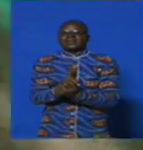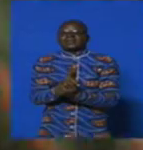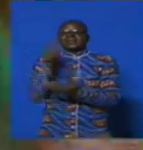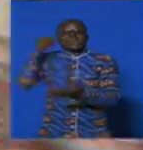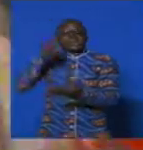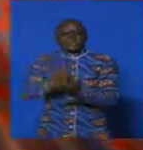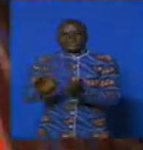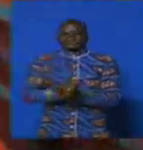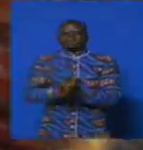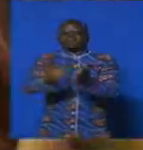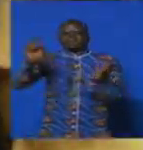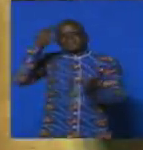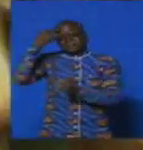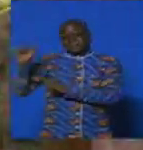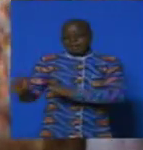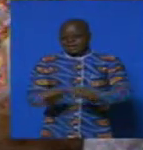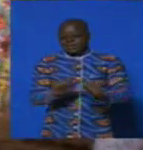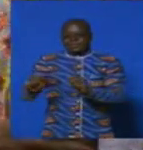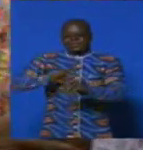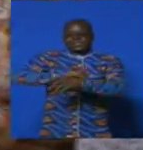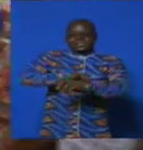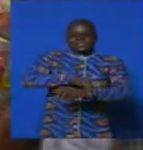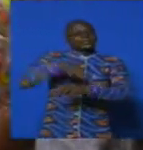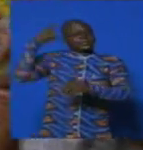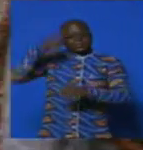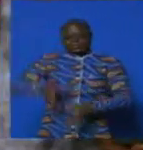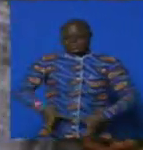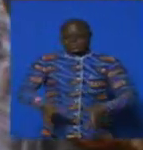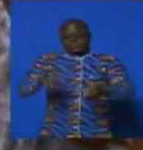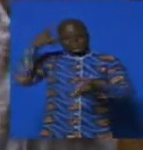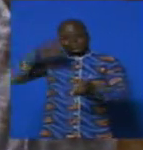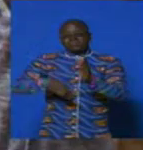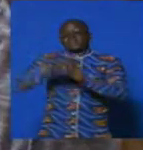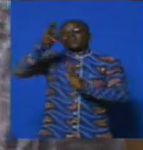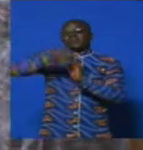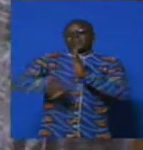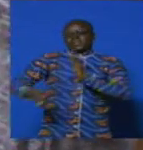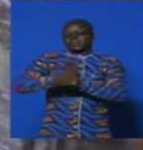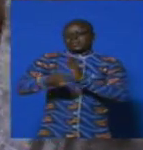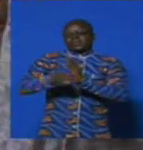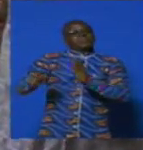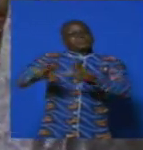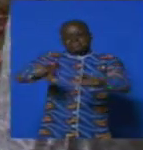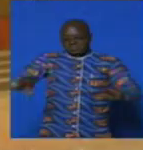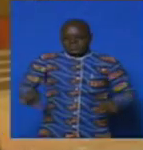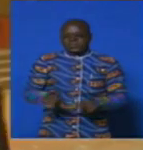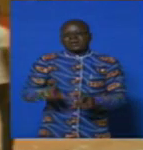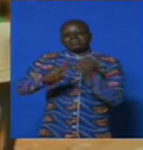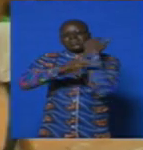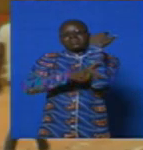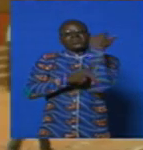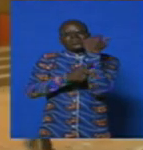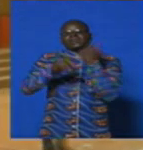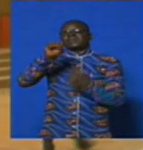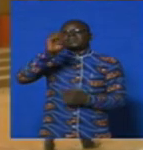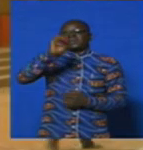à l'aménagement du territoire sur les chantiers du programme d'appui au développement des économies locales PADEL dans la province du Sénou.